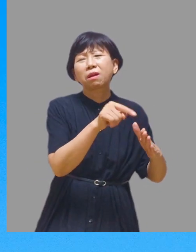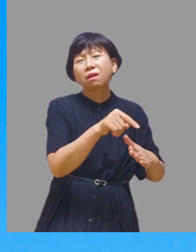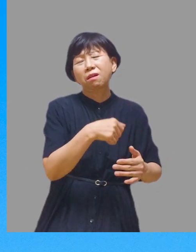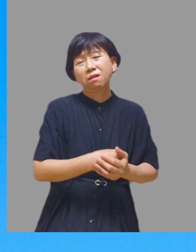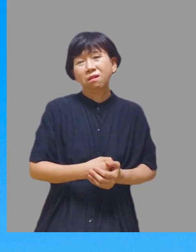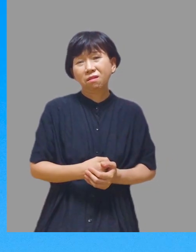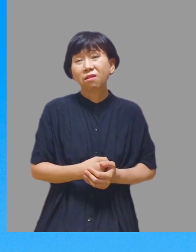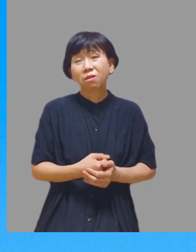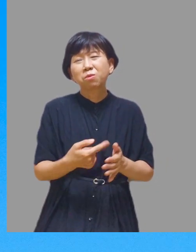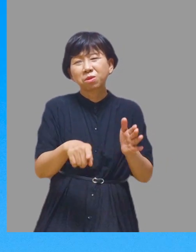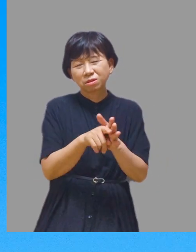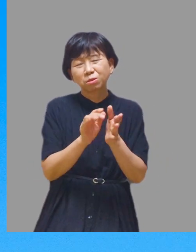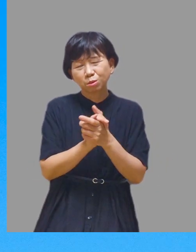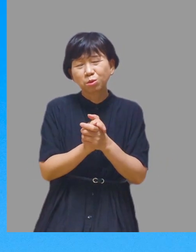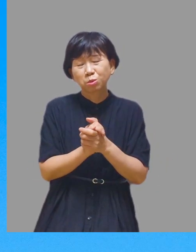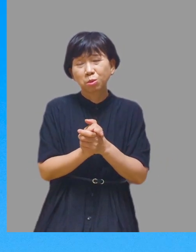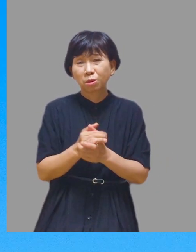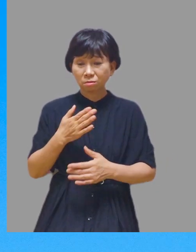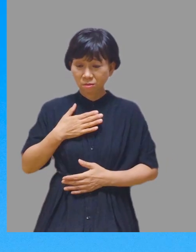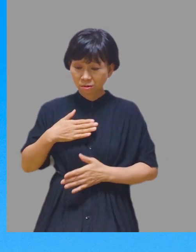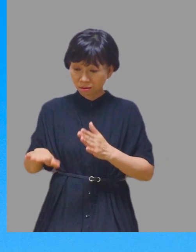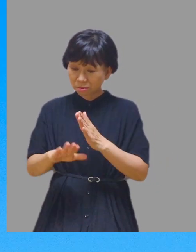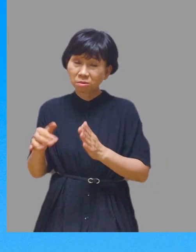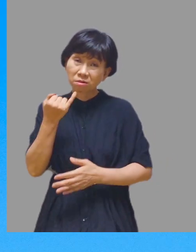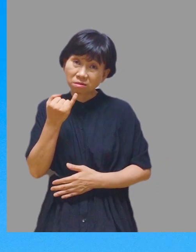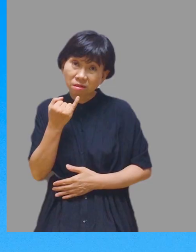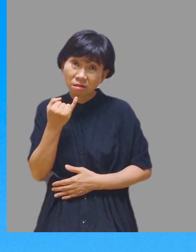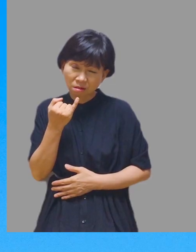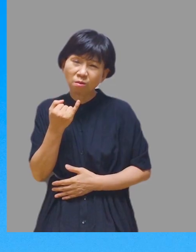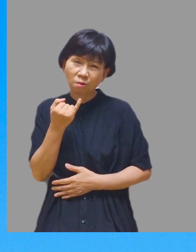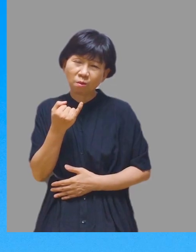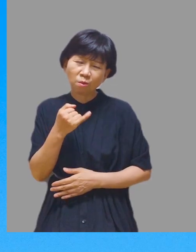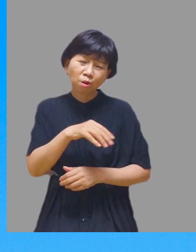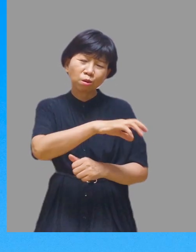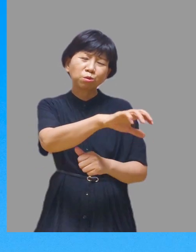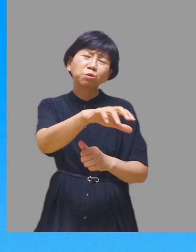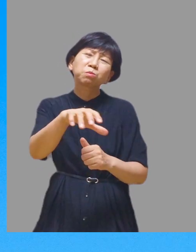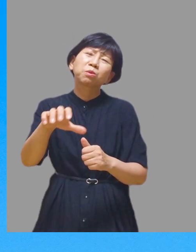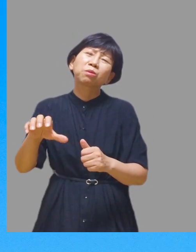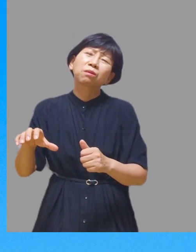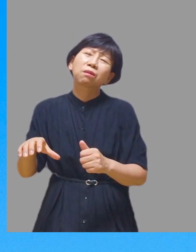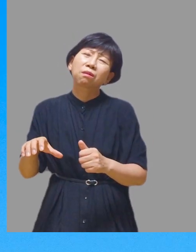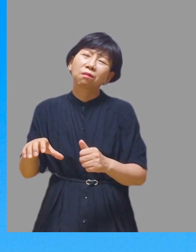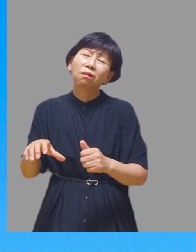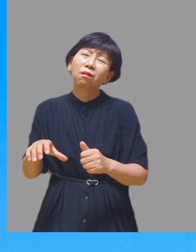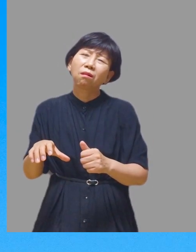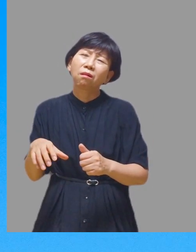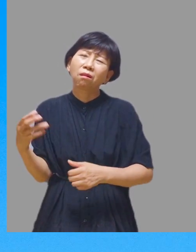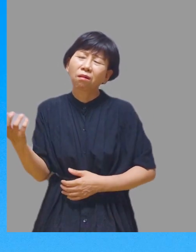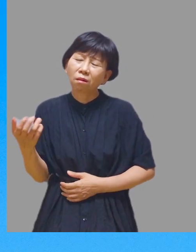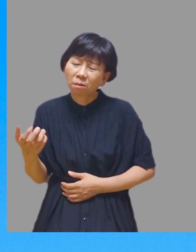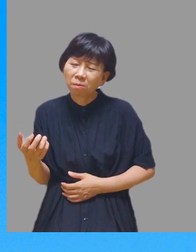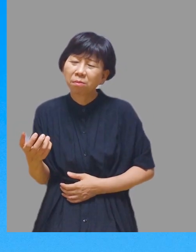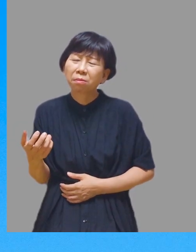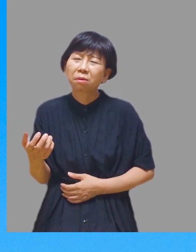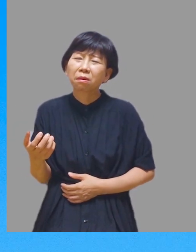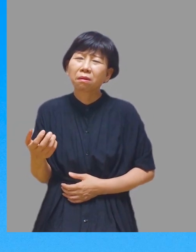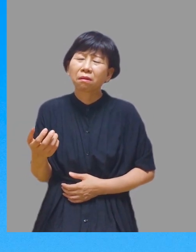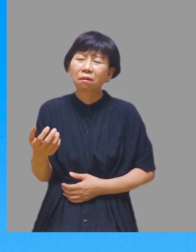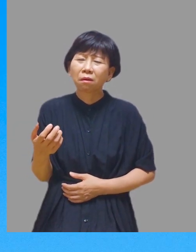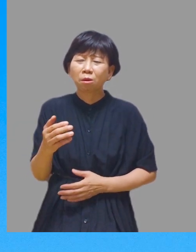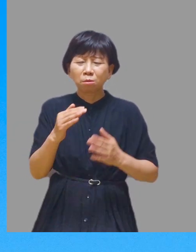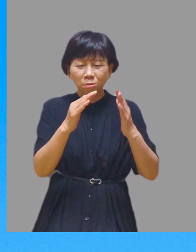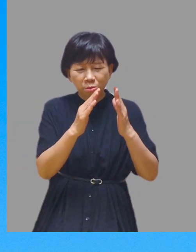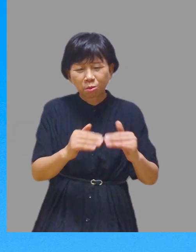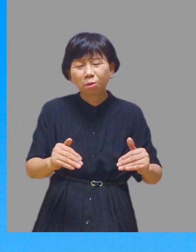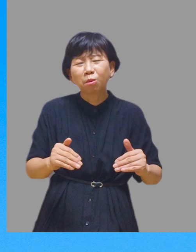가정은 괜찮겠죠. 뭐 별일이 있겠나요? 주변에 있는 가정들이 많이 와해되고 있어요. 지금 기도해야 될